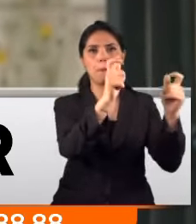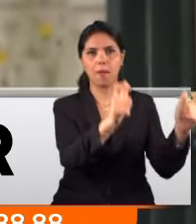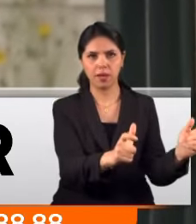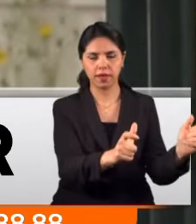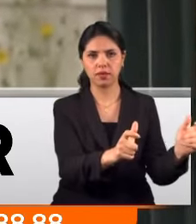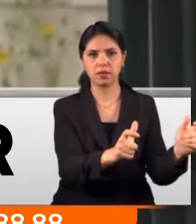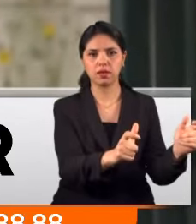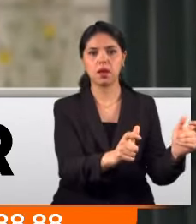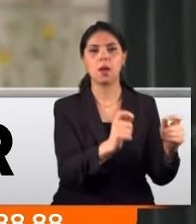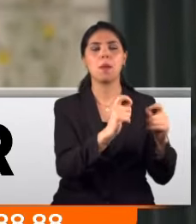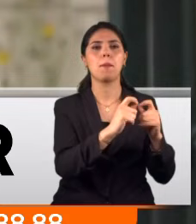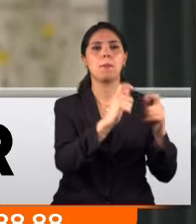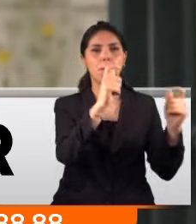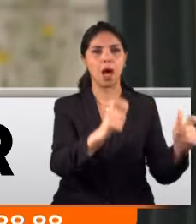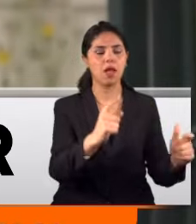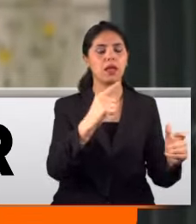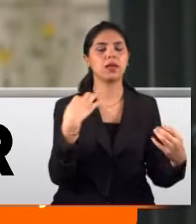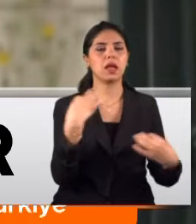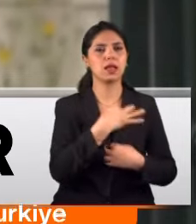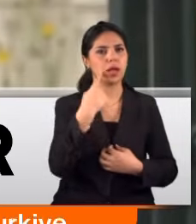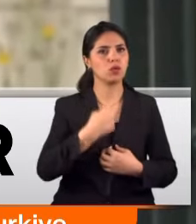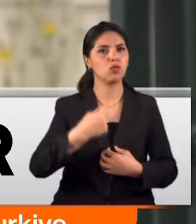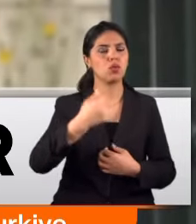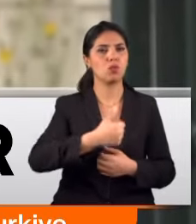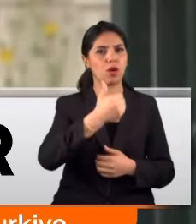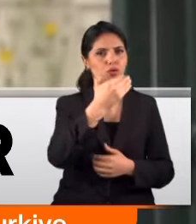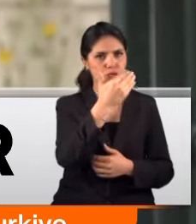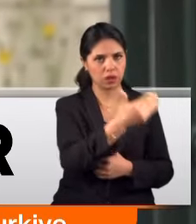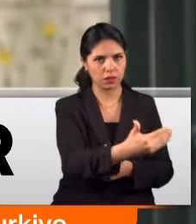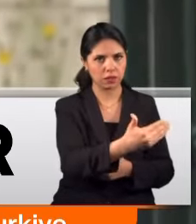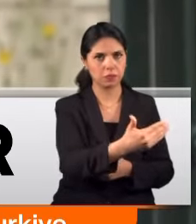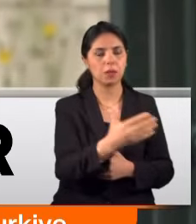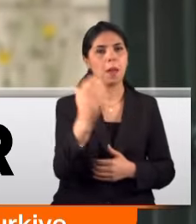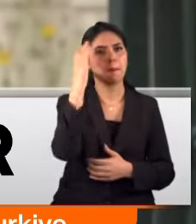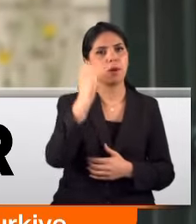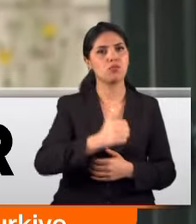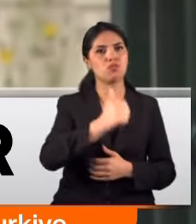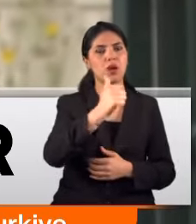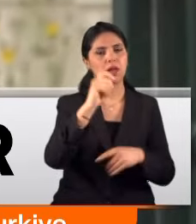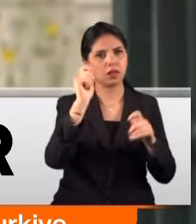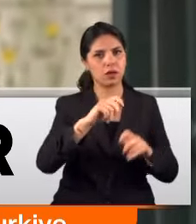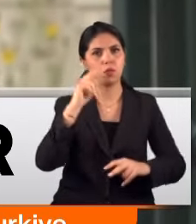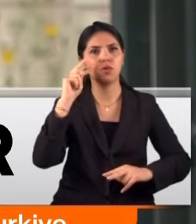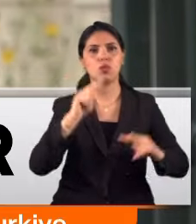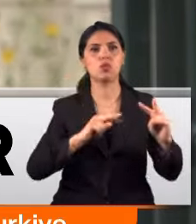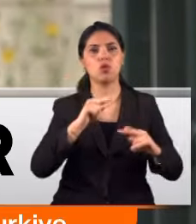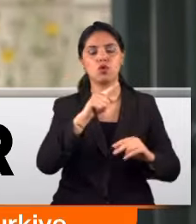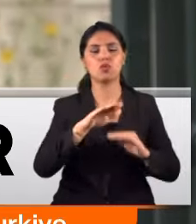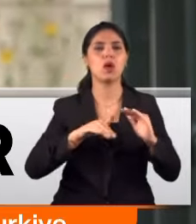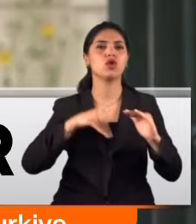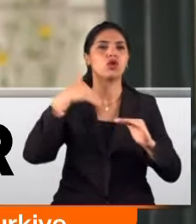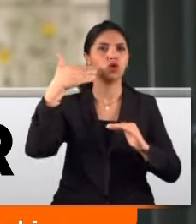Bağdat'taki Sayın Cumhurbaşkanı ile ve Başbakan'la yapacağımız görüşmelerden